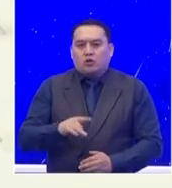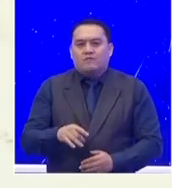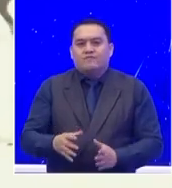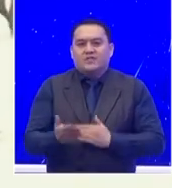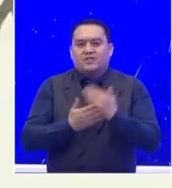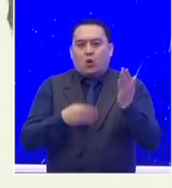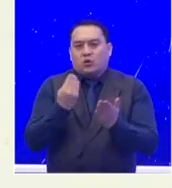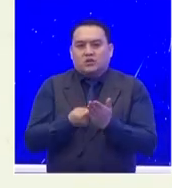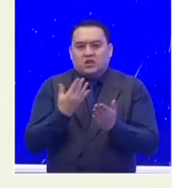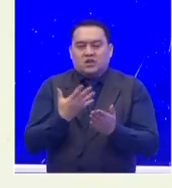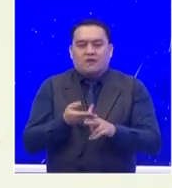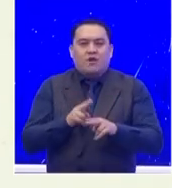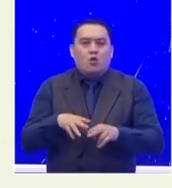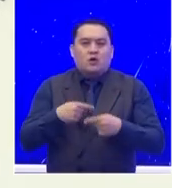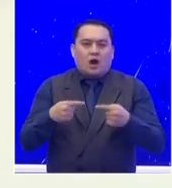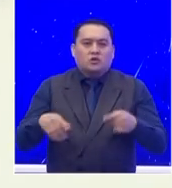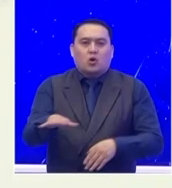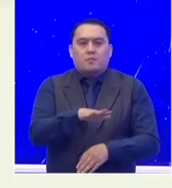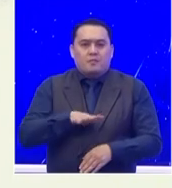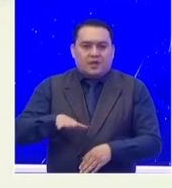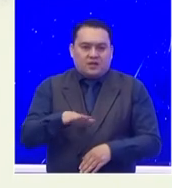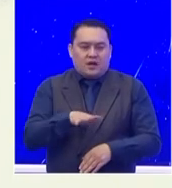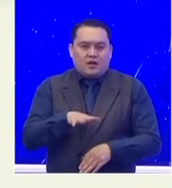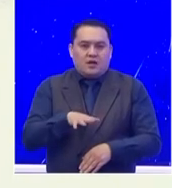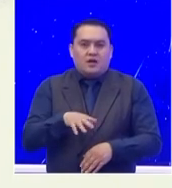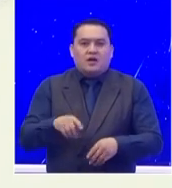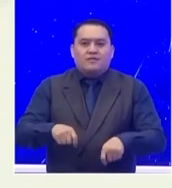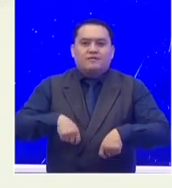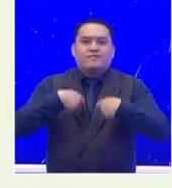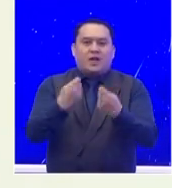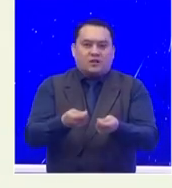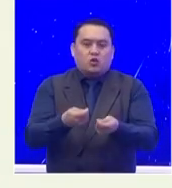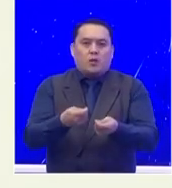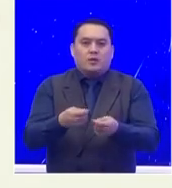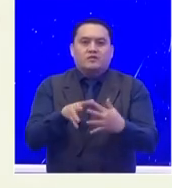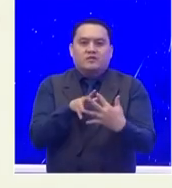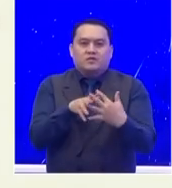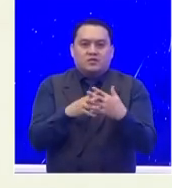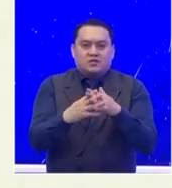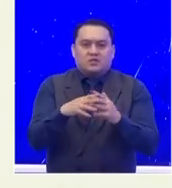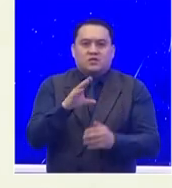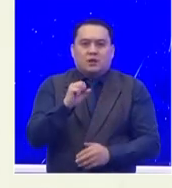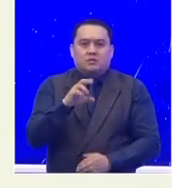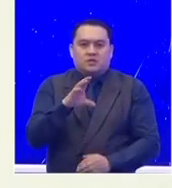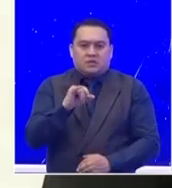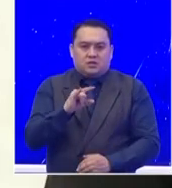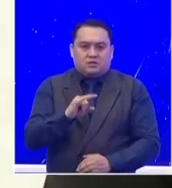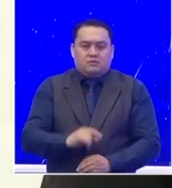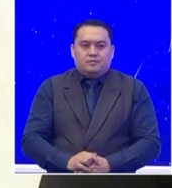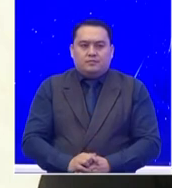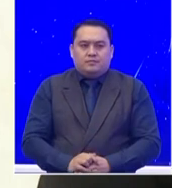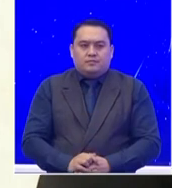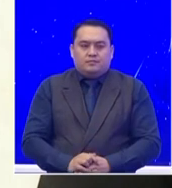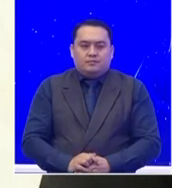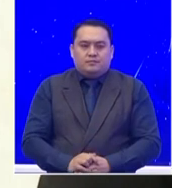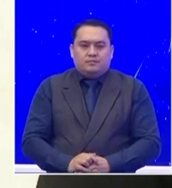И каждый раз соревнования проходят в разных уголках края. Теперь эстафету наездники села Сарыбай передали жителям Самсы.